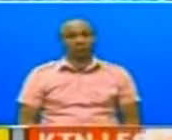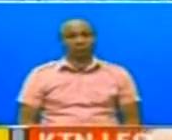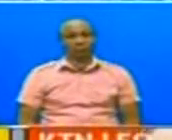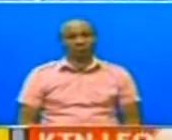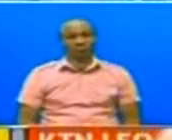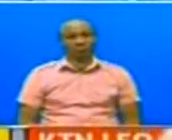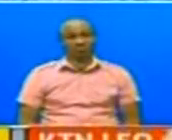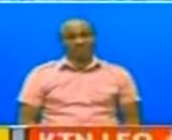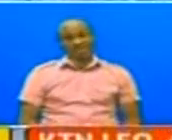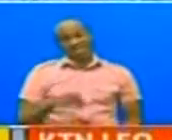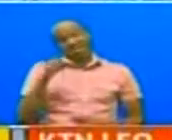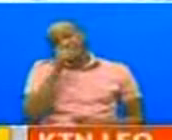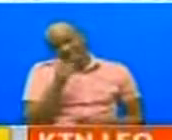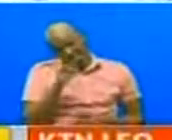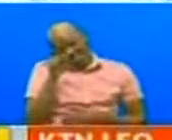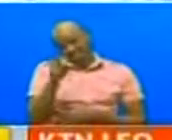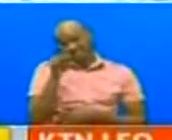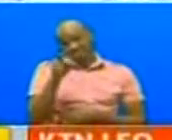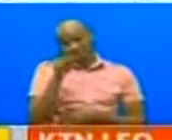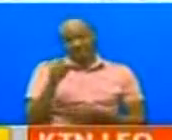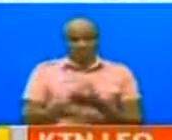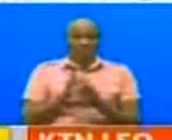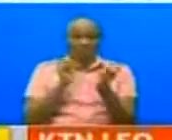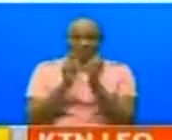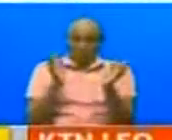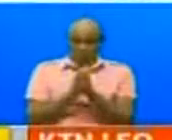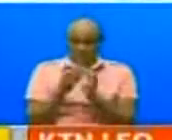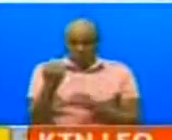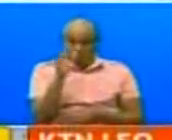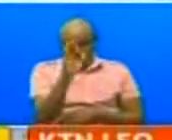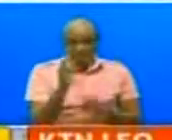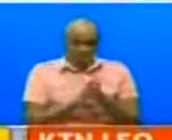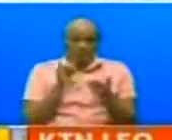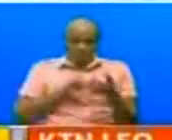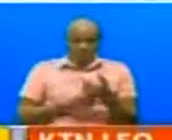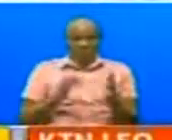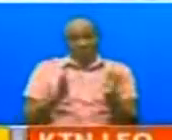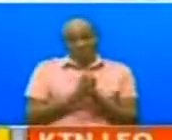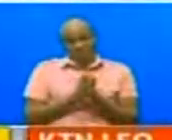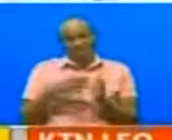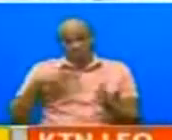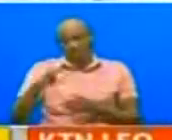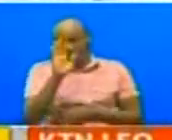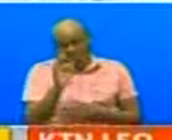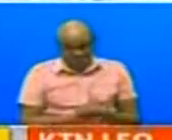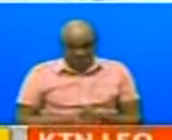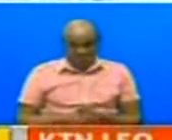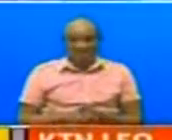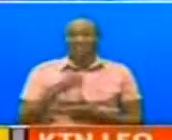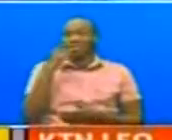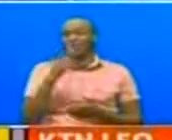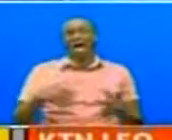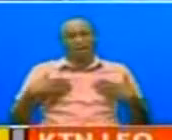Yeah. Mzee Perayo Lekia analakiwa na wanawe, binti na mkewe. Ni mwenye furaha si haba.